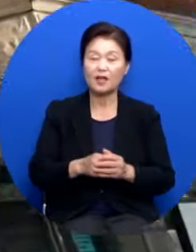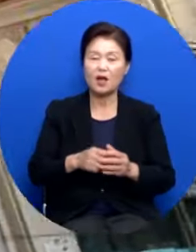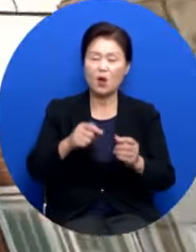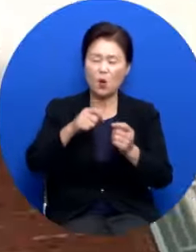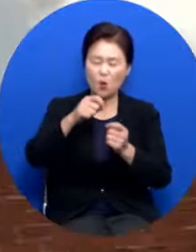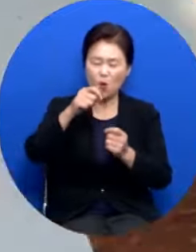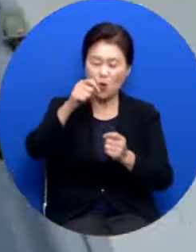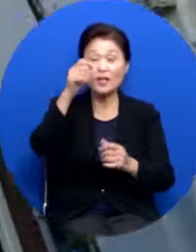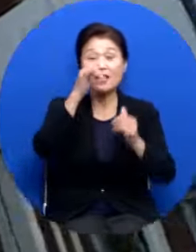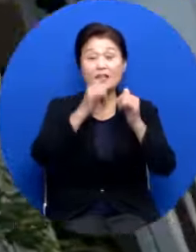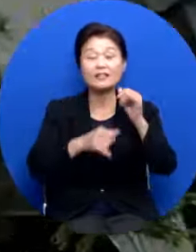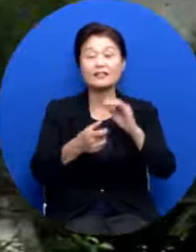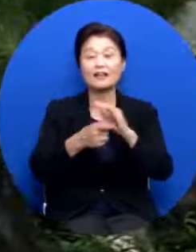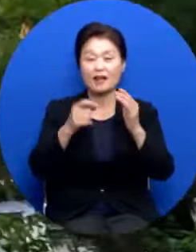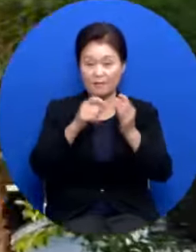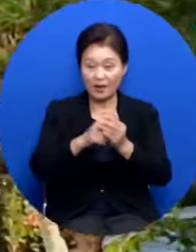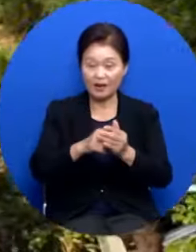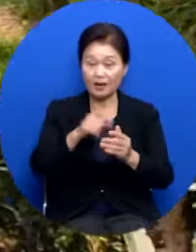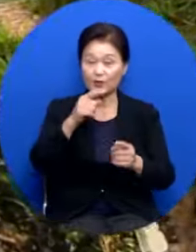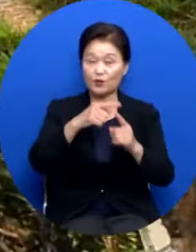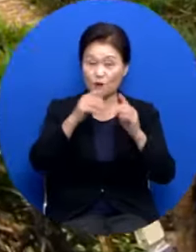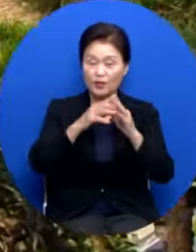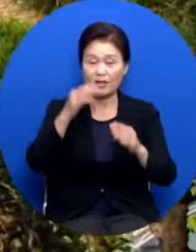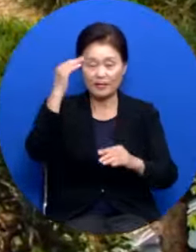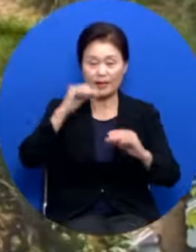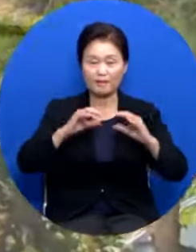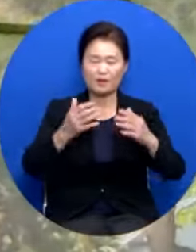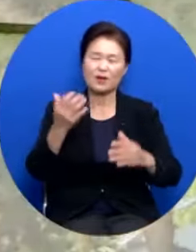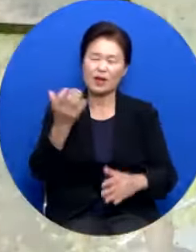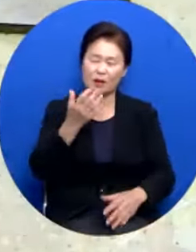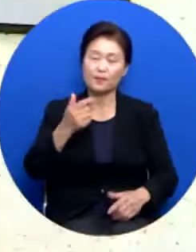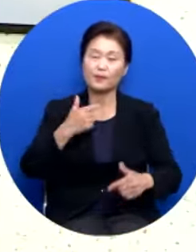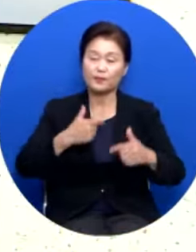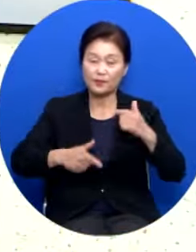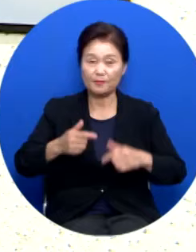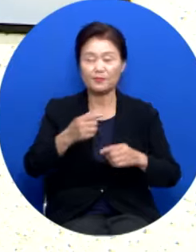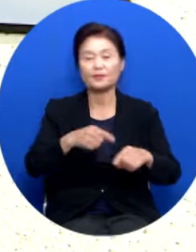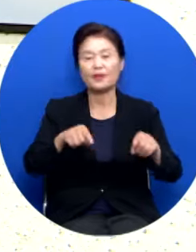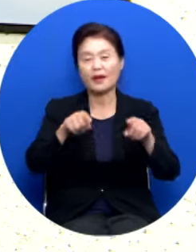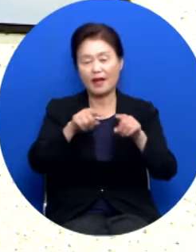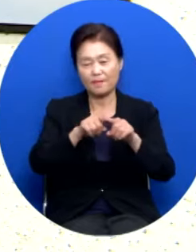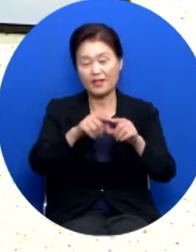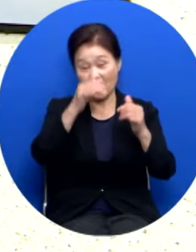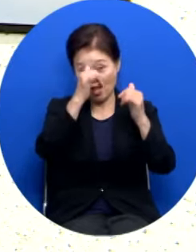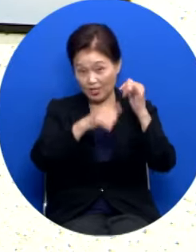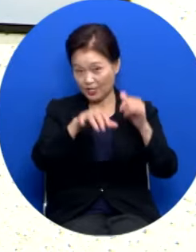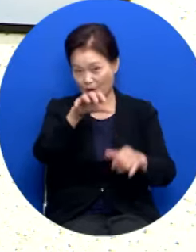오래된 역사만큼이나 수원 종로교회는 대한민국의 아픔과 기쁨을 함께했습니다.